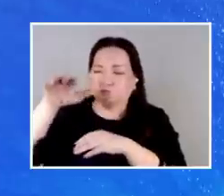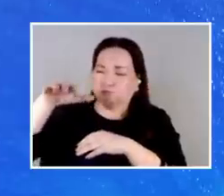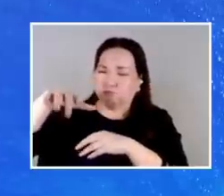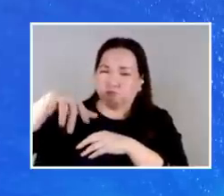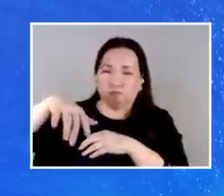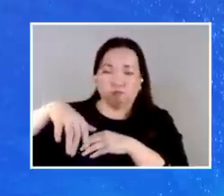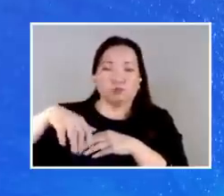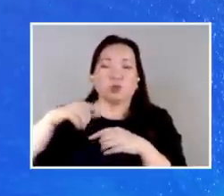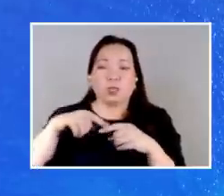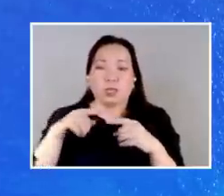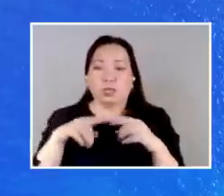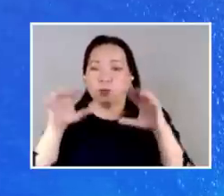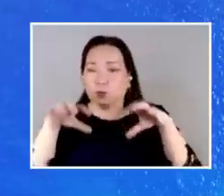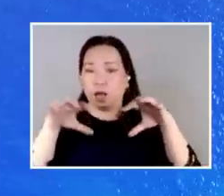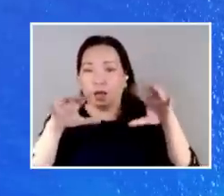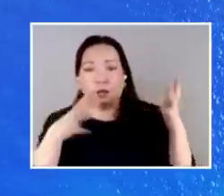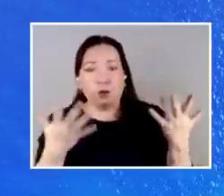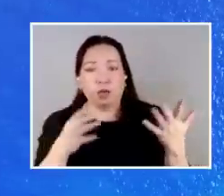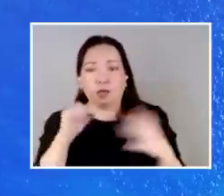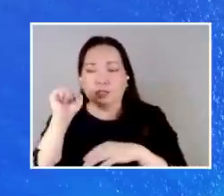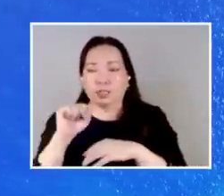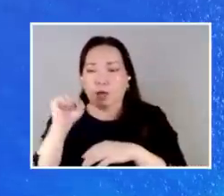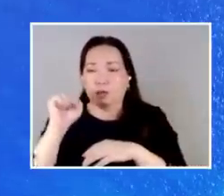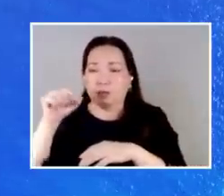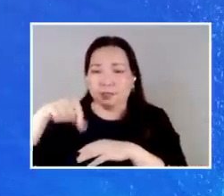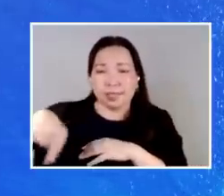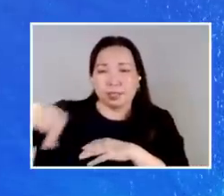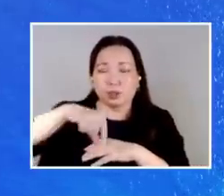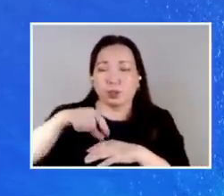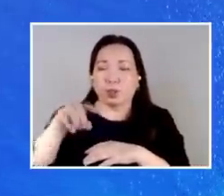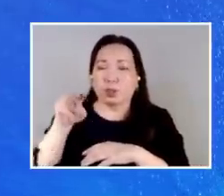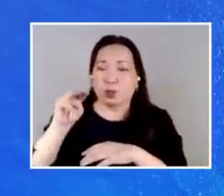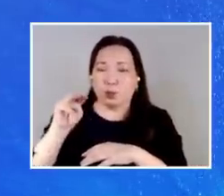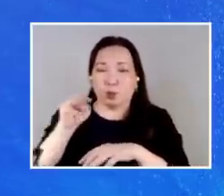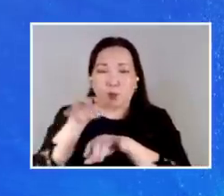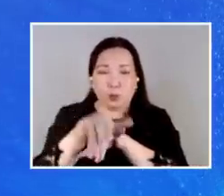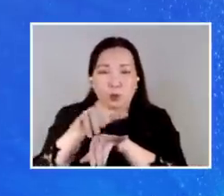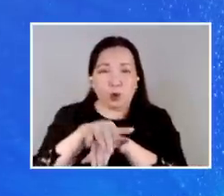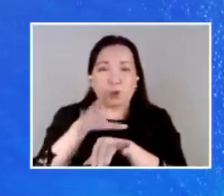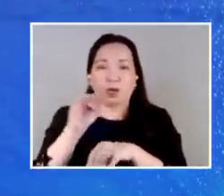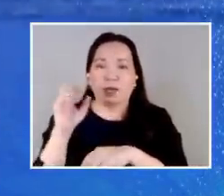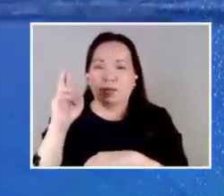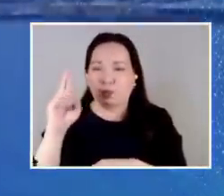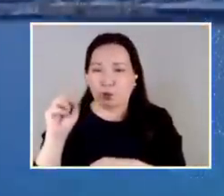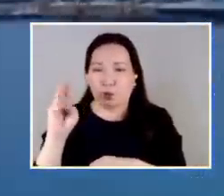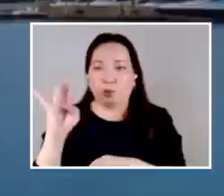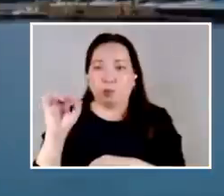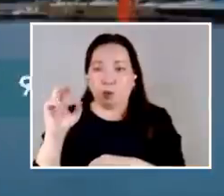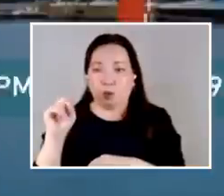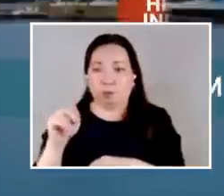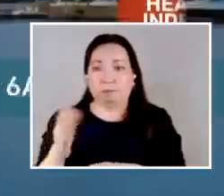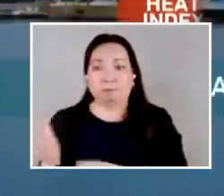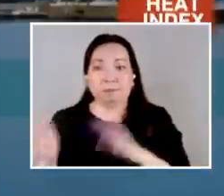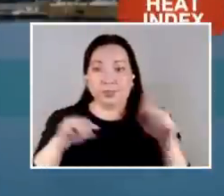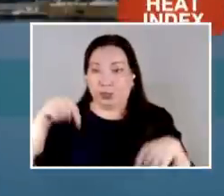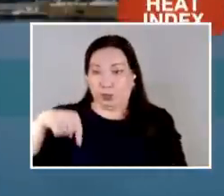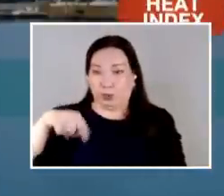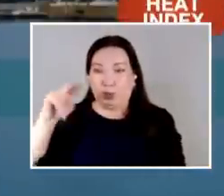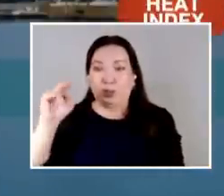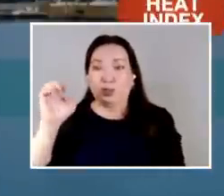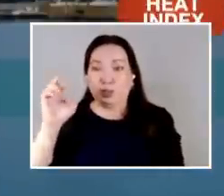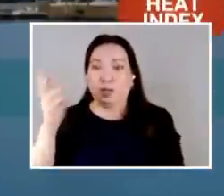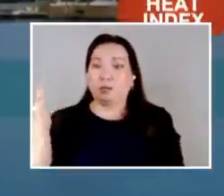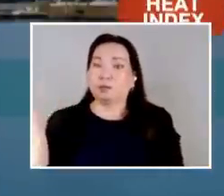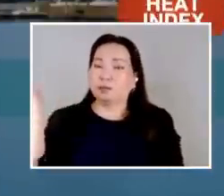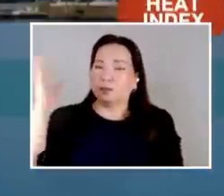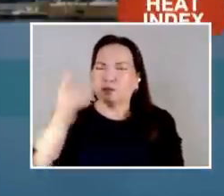meron rin mga ulan dito sa may Southern Quezon, Oriental Mindoro at Romblon. At dito po sa Metro Manila, buong araw pa rin mababa